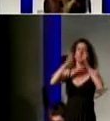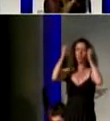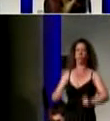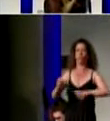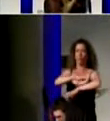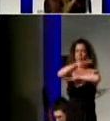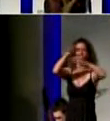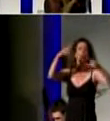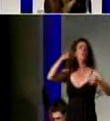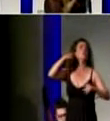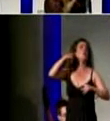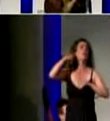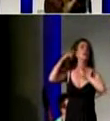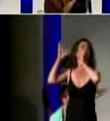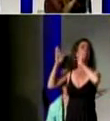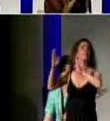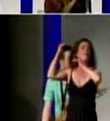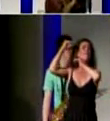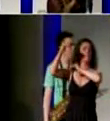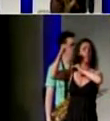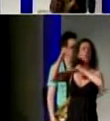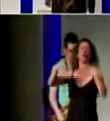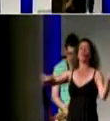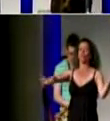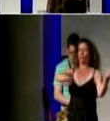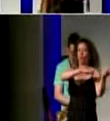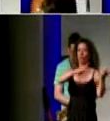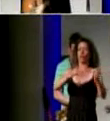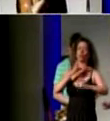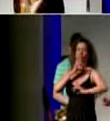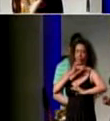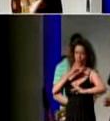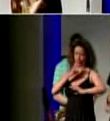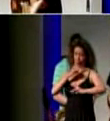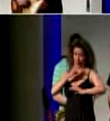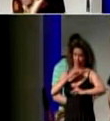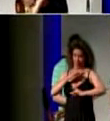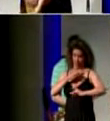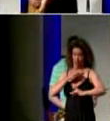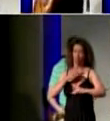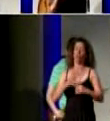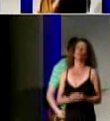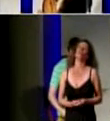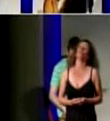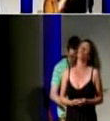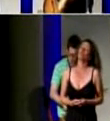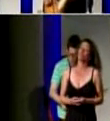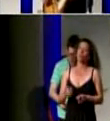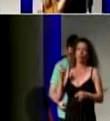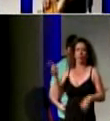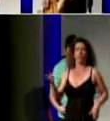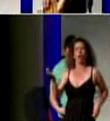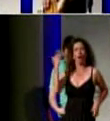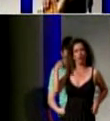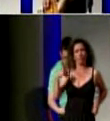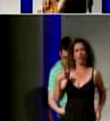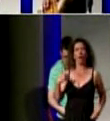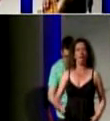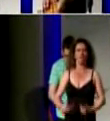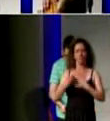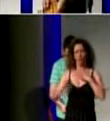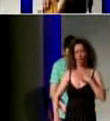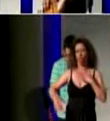l'oreille absolue. Il joue du violon, il joue du saxophone. Et évidemment, il a connu des embûches dans son